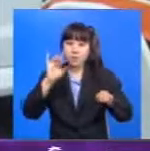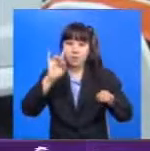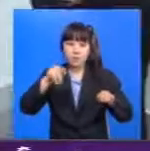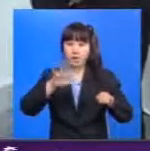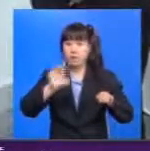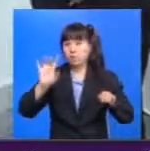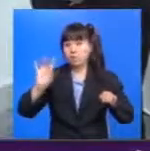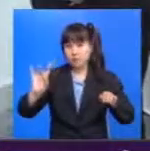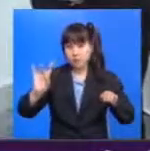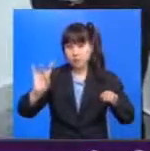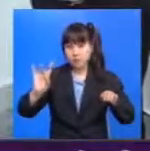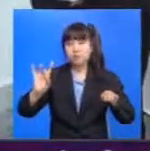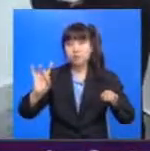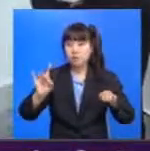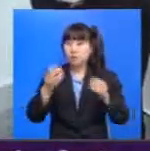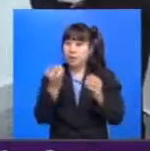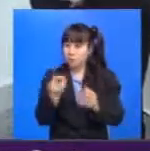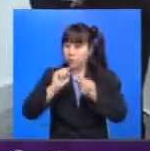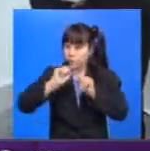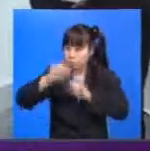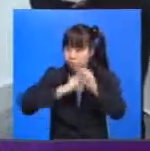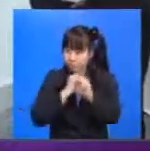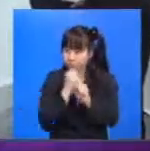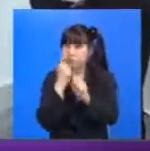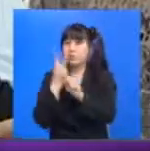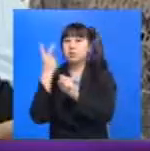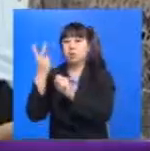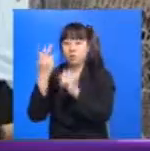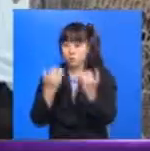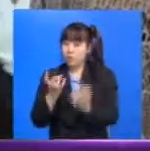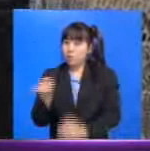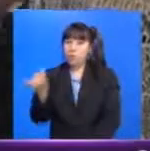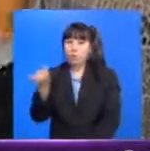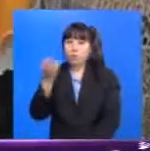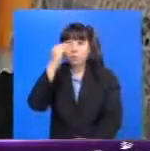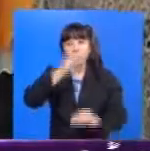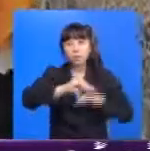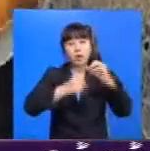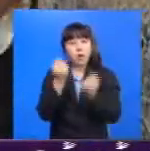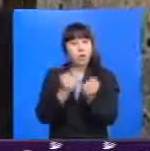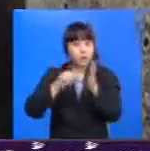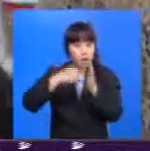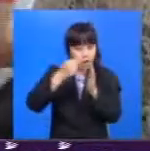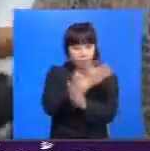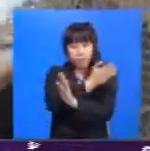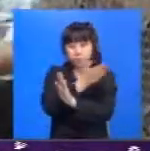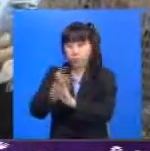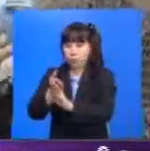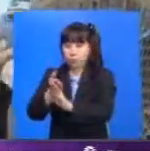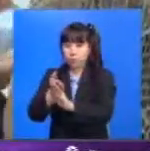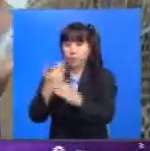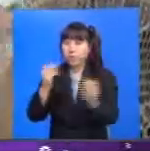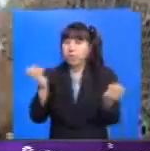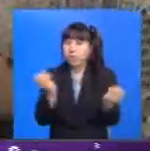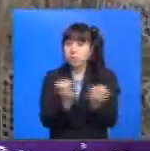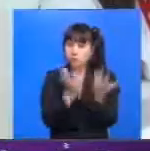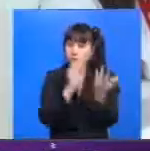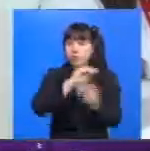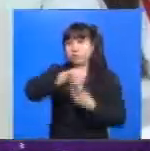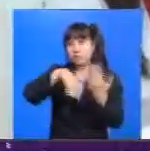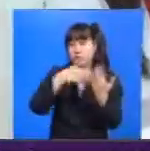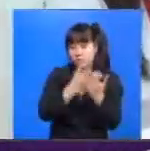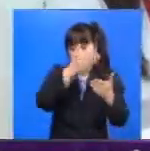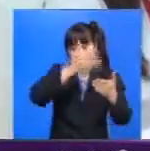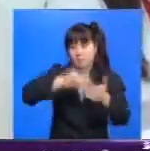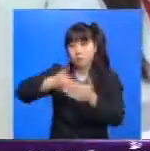8 คันต่ำที่สุดในรอบ 2 ปี นึจากส้สุดโครงการรถยนตคัแรกรวมทั้งได้รับผลกระทบจากภาวะเศษฐ